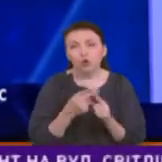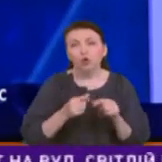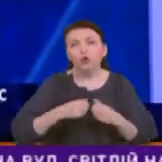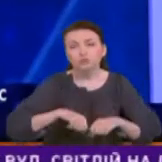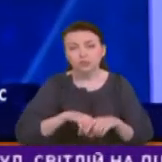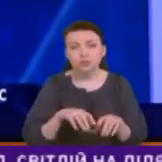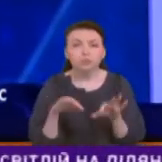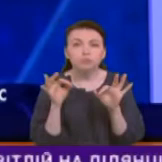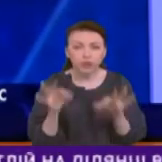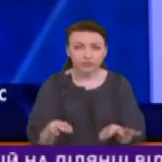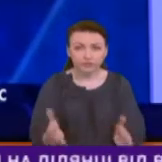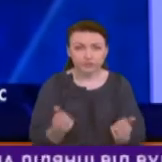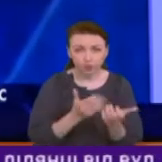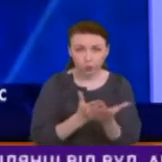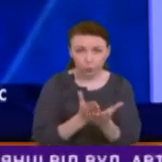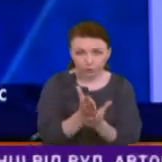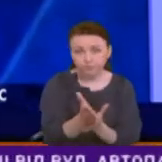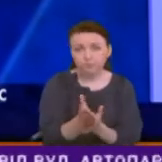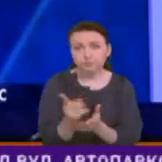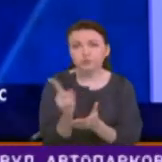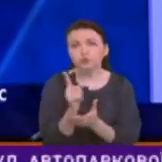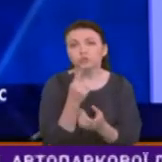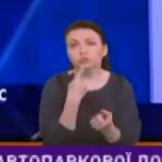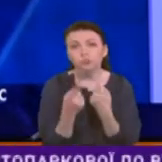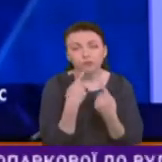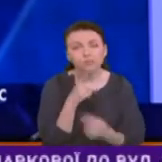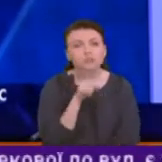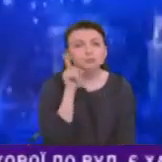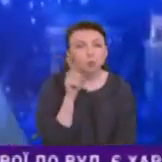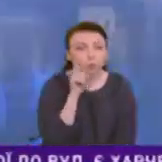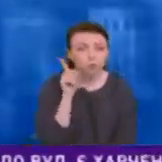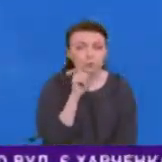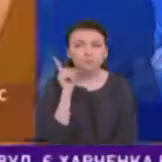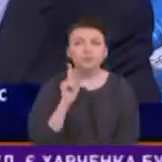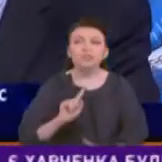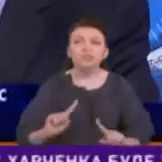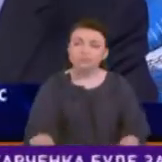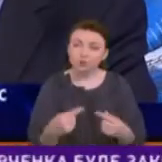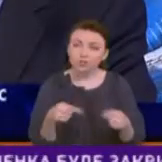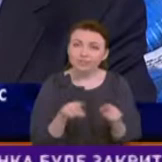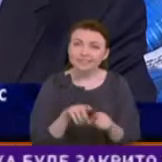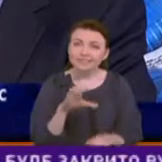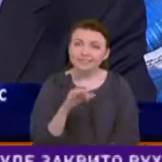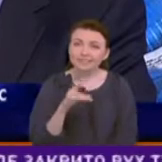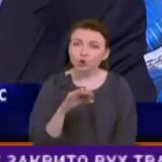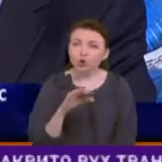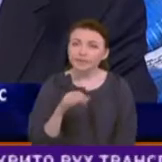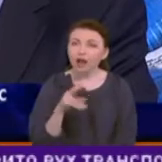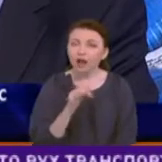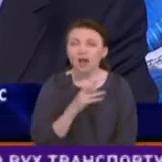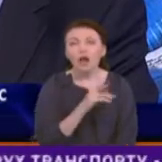очолили. І правильно абсолютно взяти курс на те, щоб розмовляти з молоддю. Створена така синодальна комісія і